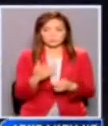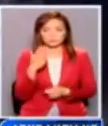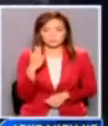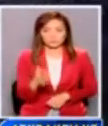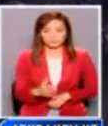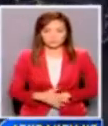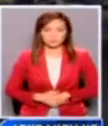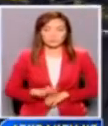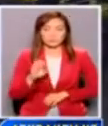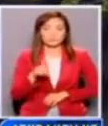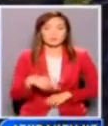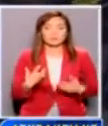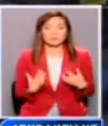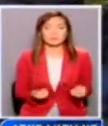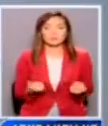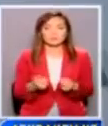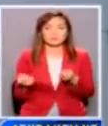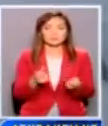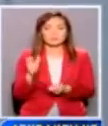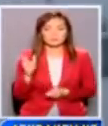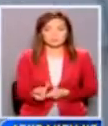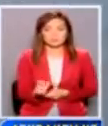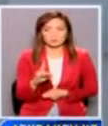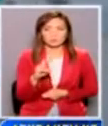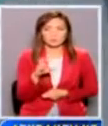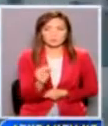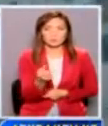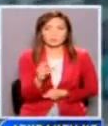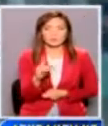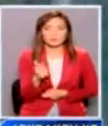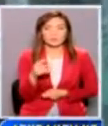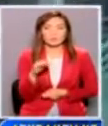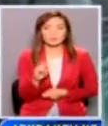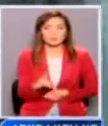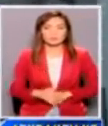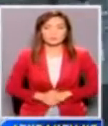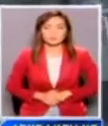болады, деді облыстық денсаулық сақтау басқармасының басшысы Нұрлыбек Қабдығаппаров.